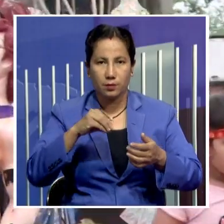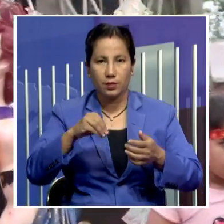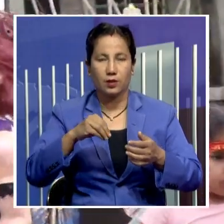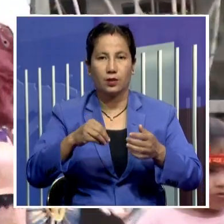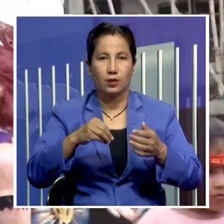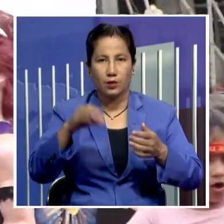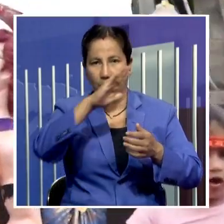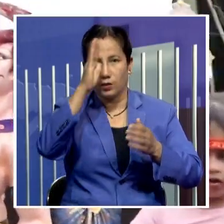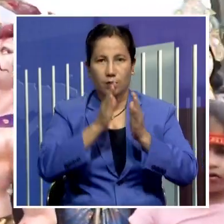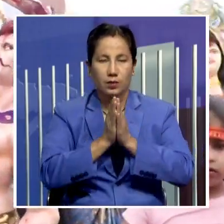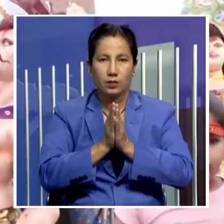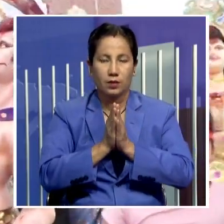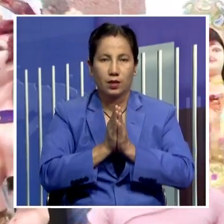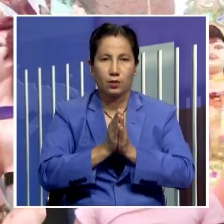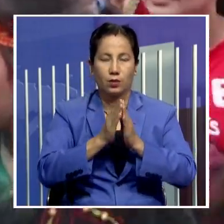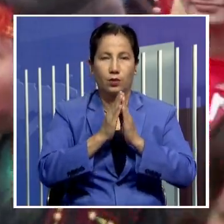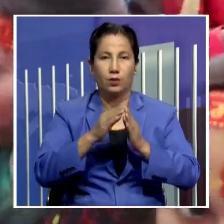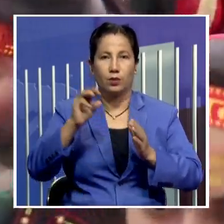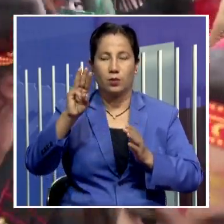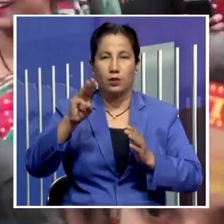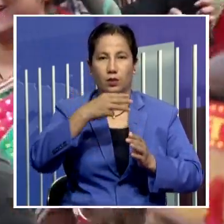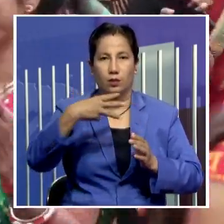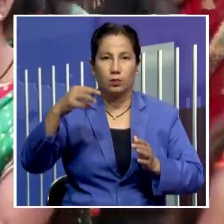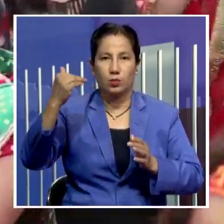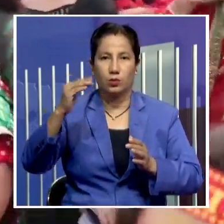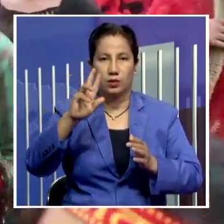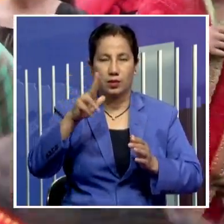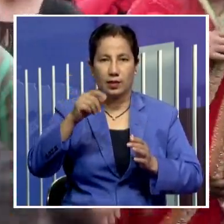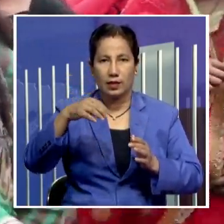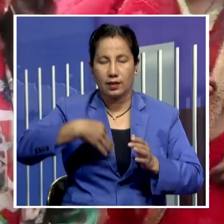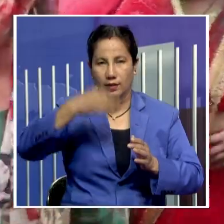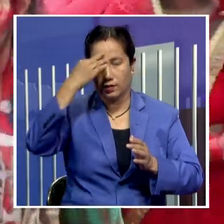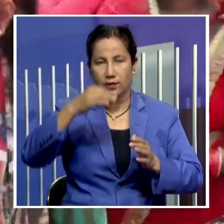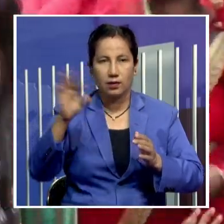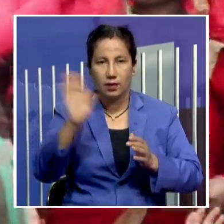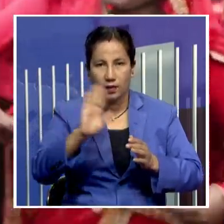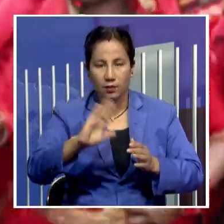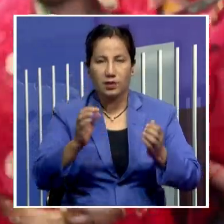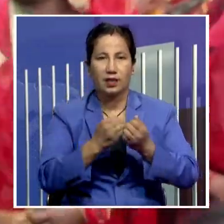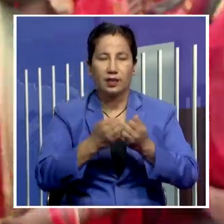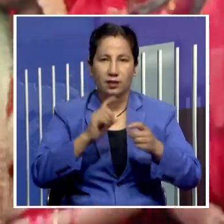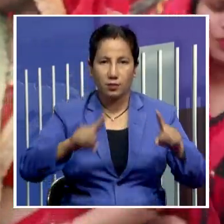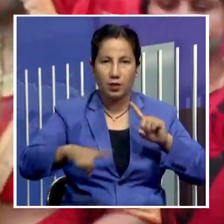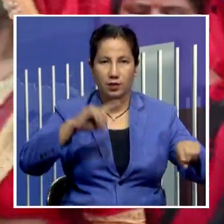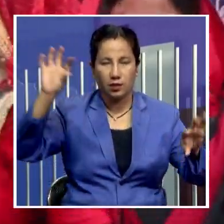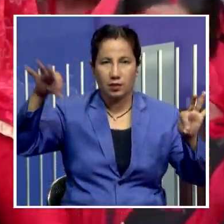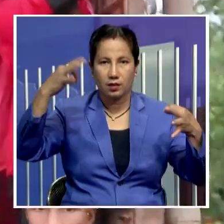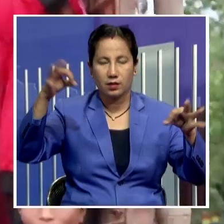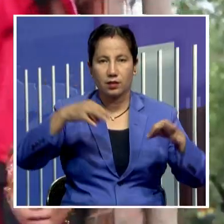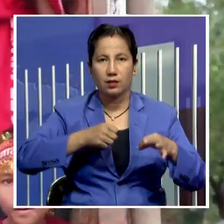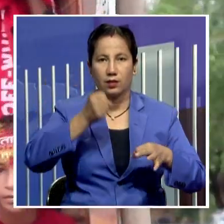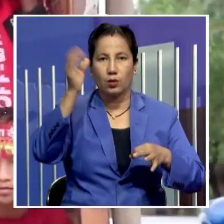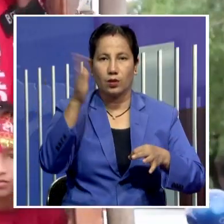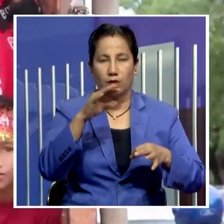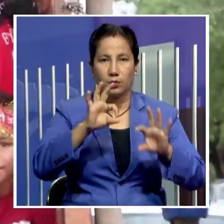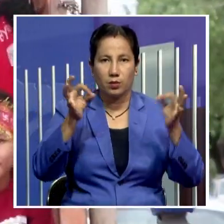देवी देवताहरूको निकालिएको मूर्तिलाई हिन्दू परम्परा अनुसार विदाई गरी गाजाबाजाका साथ नाचगान गर्दै सदरमुकाम तौलिहमा लगायत